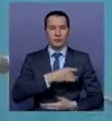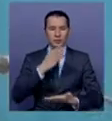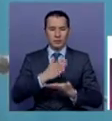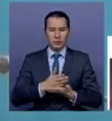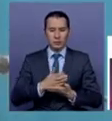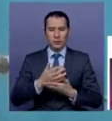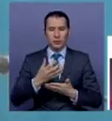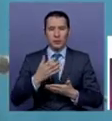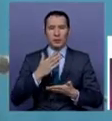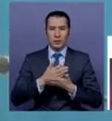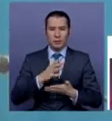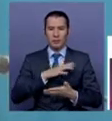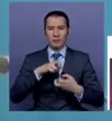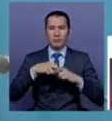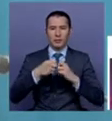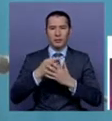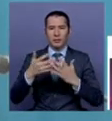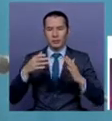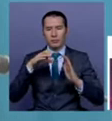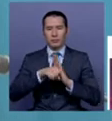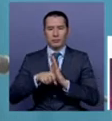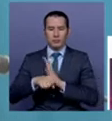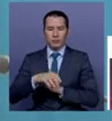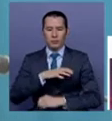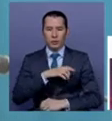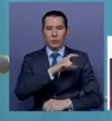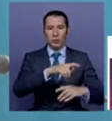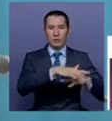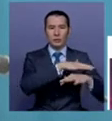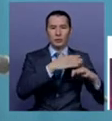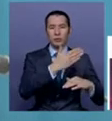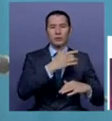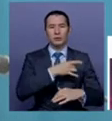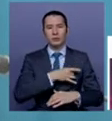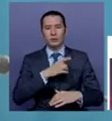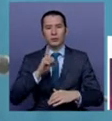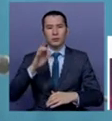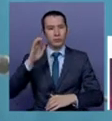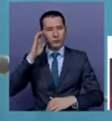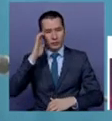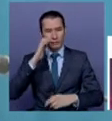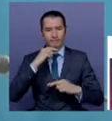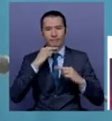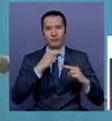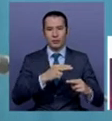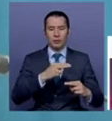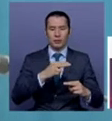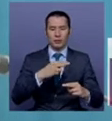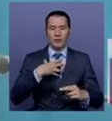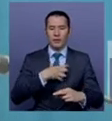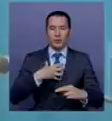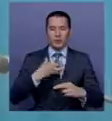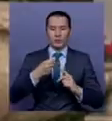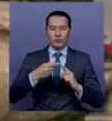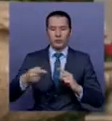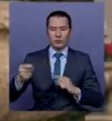арқылы шешілді. Бұл халық үніне құлақ асатын мемлекет тұжырымдамасын жүзеге асырудың маңызды кезеңіне